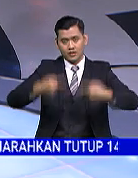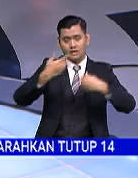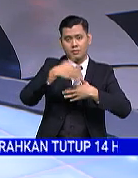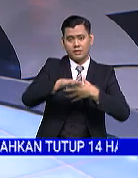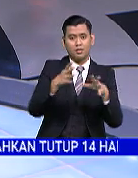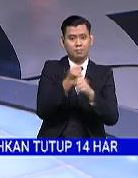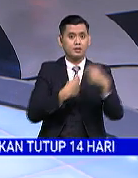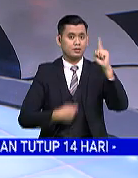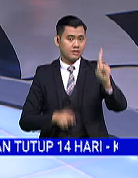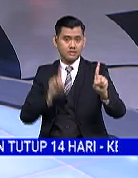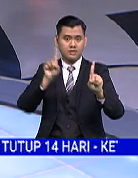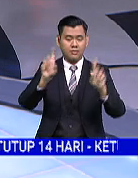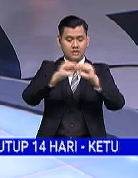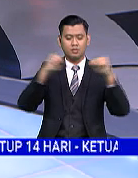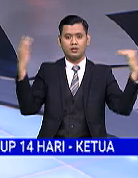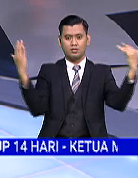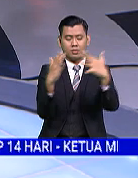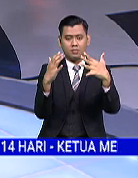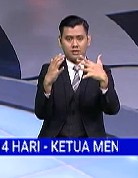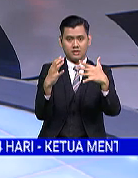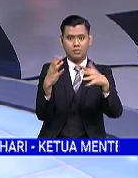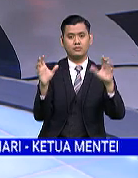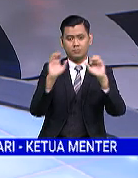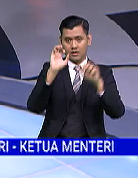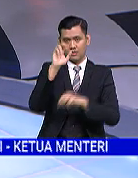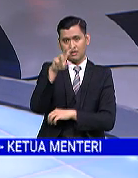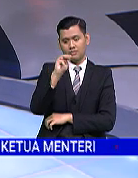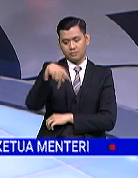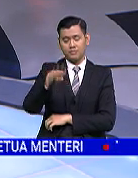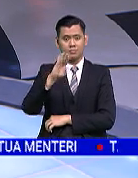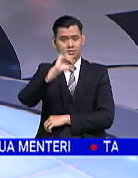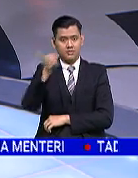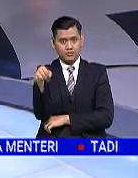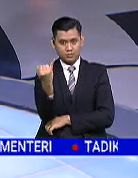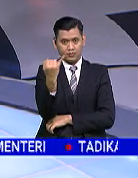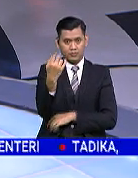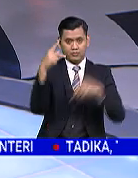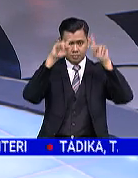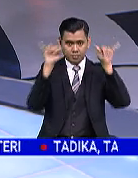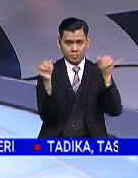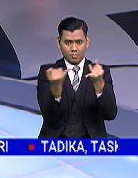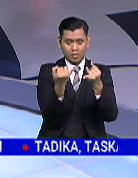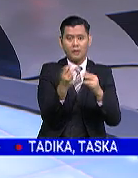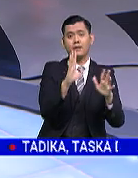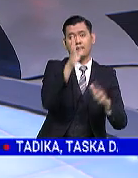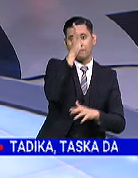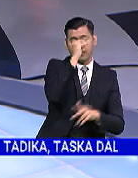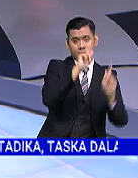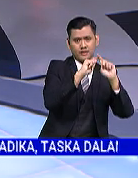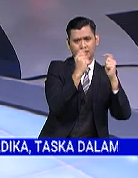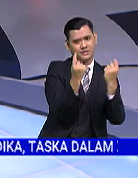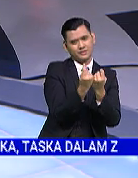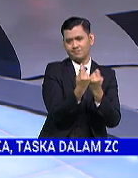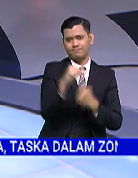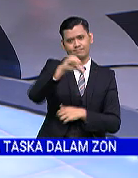terikat sesama di Stadium Majlis Bandaraya Petaling Jaya MBPJ, Kelana Jaya. Sementara itu, Melaka United FC hambar di laman